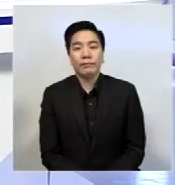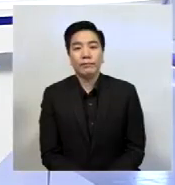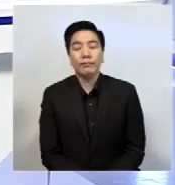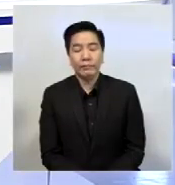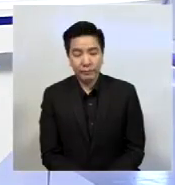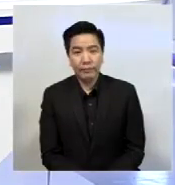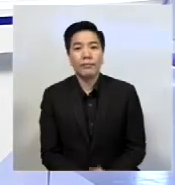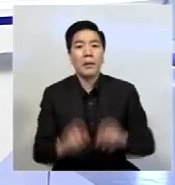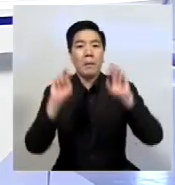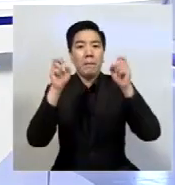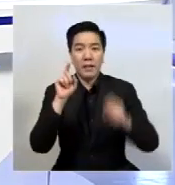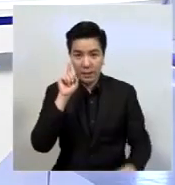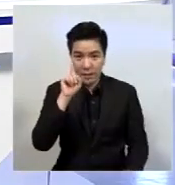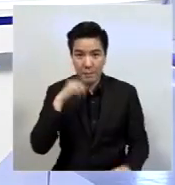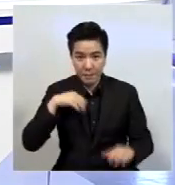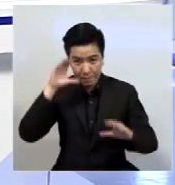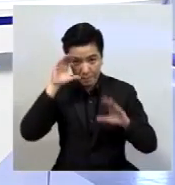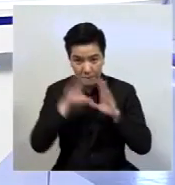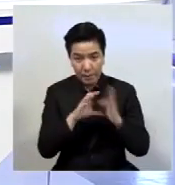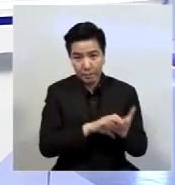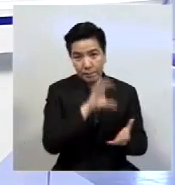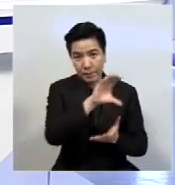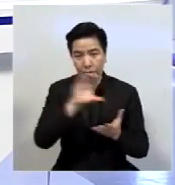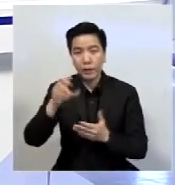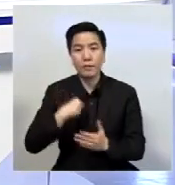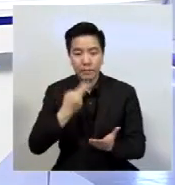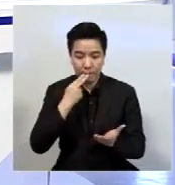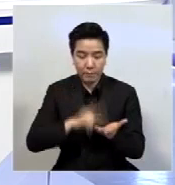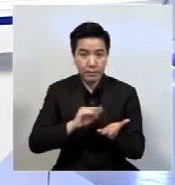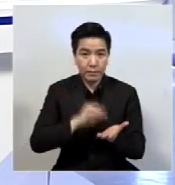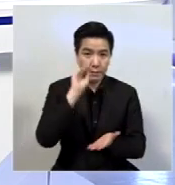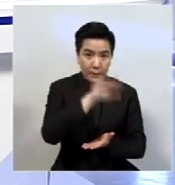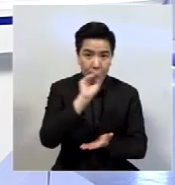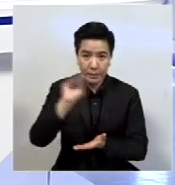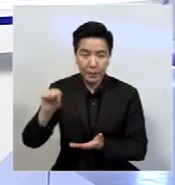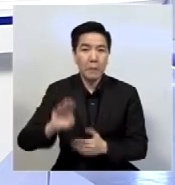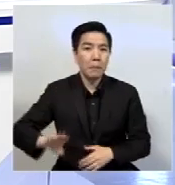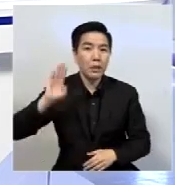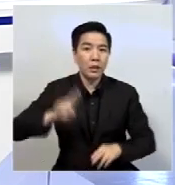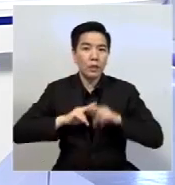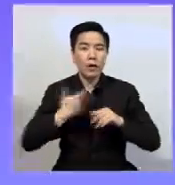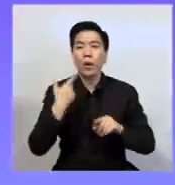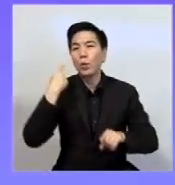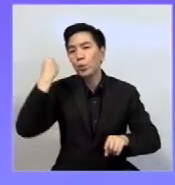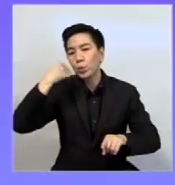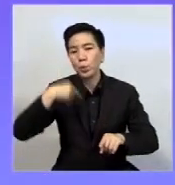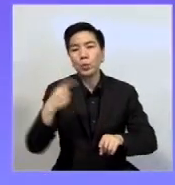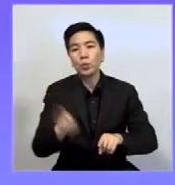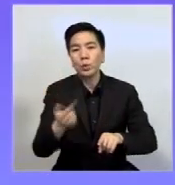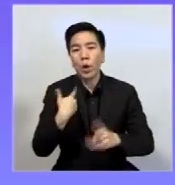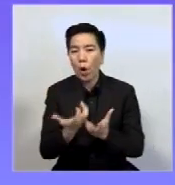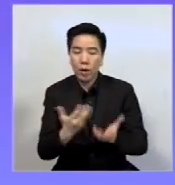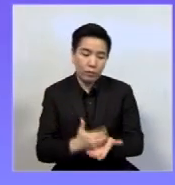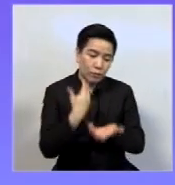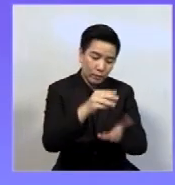อีกหนึ่งประเด็นนะคะที่มีการแชร์ภาพก็คือในที่ทำการไปรษณีย์แล้วก็บริษัทขนส่งเอกชนนะคะคือปกติเนี่ยเขาก็จะรับส่งพั